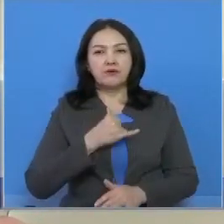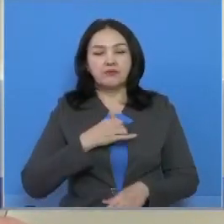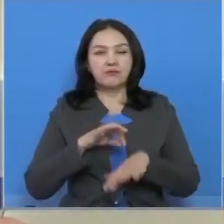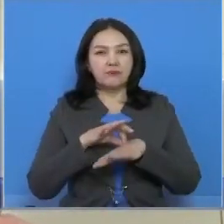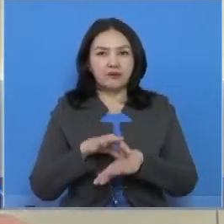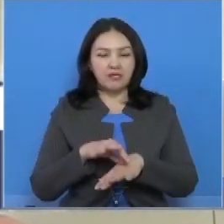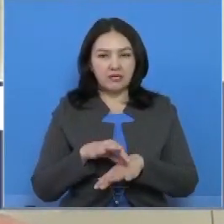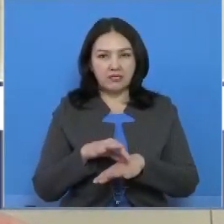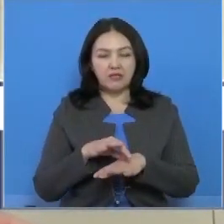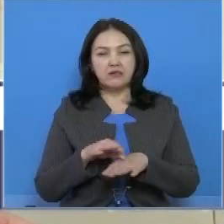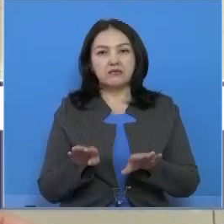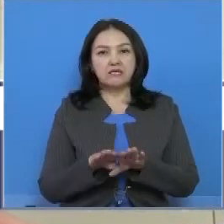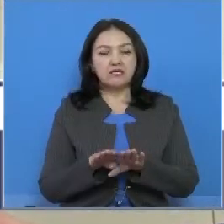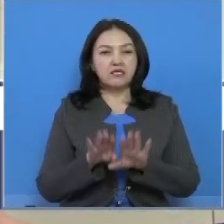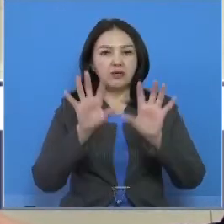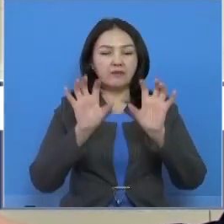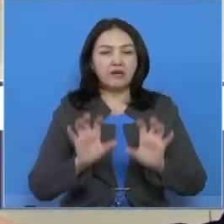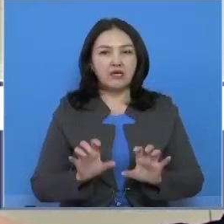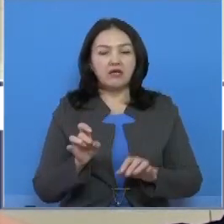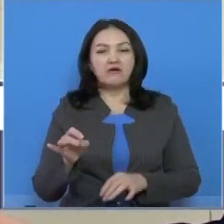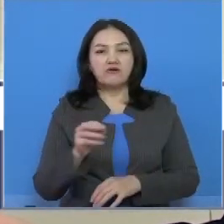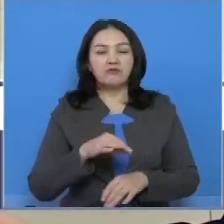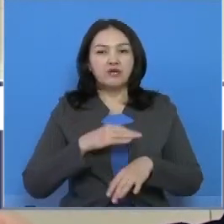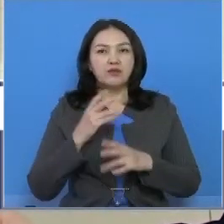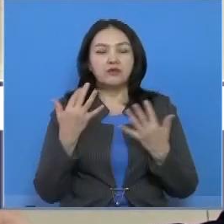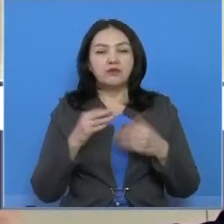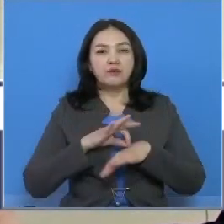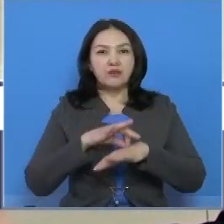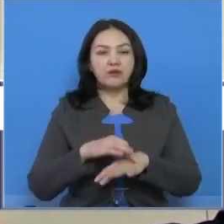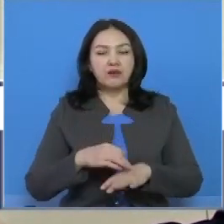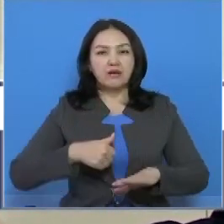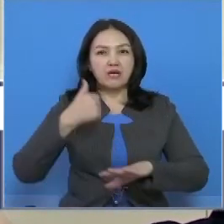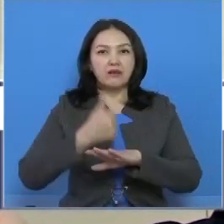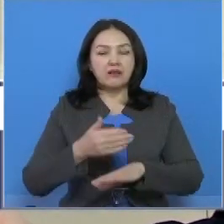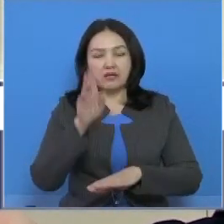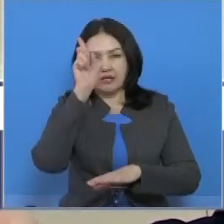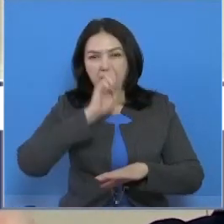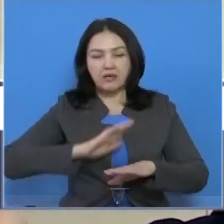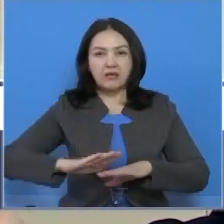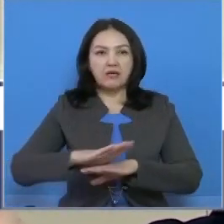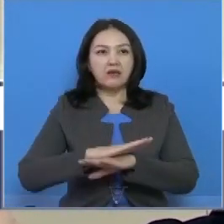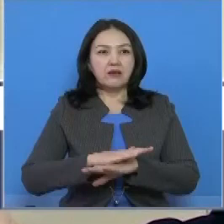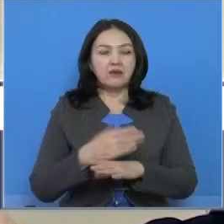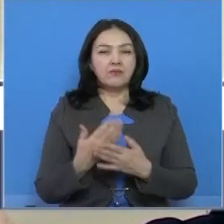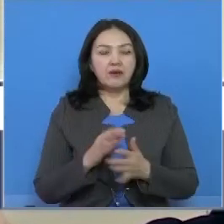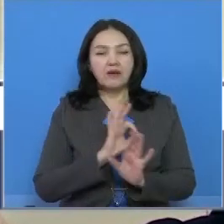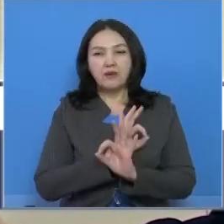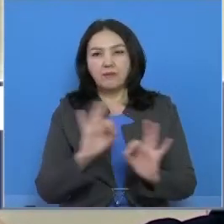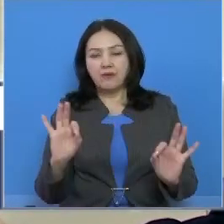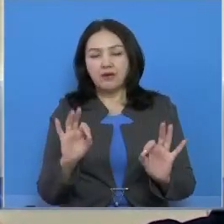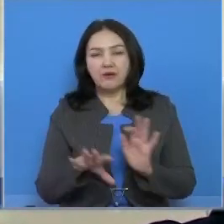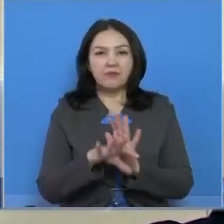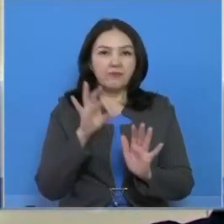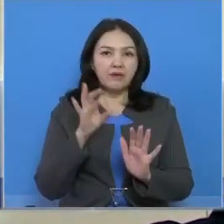в рамках инсулиальных реформ которые проводят глава нашего государства отличительная особенностью